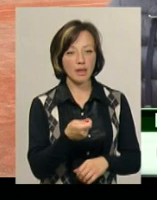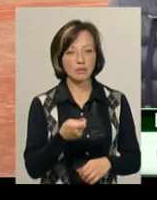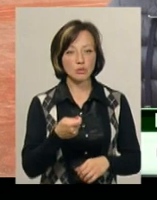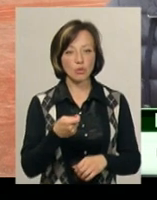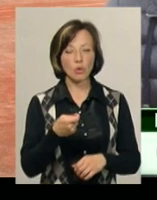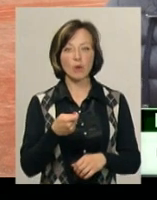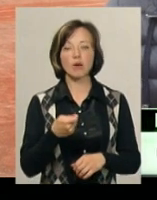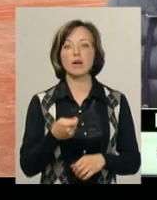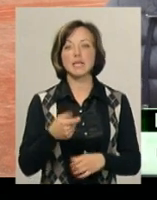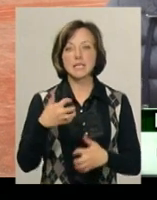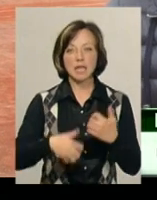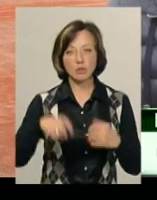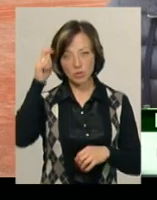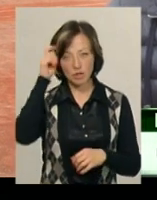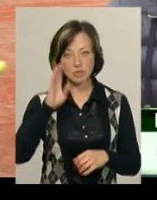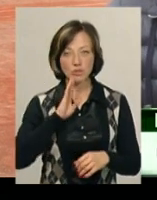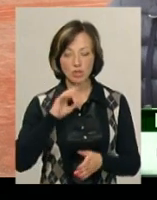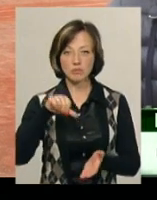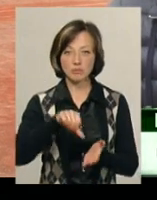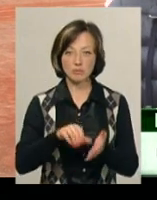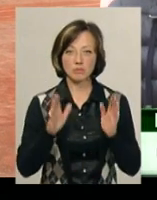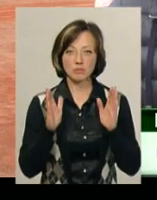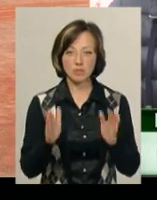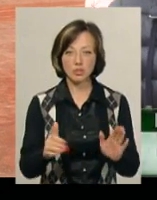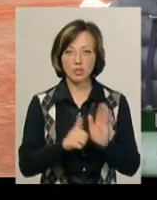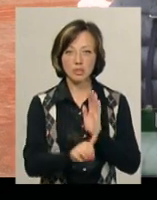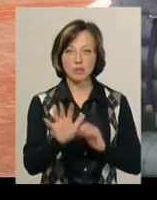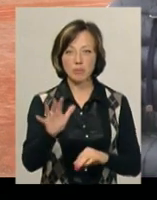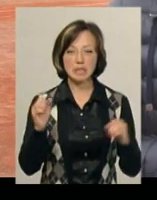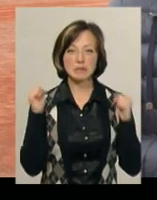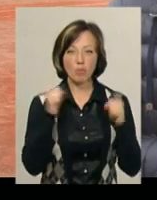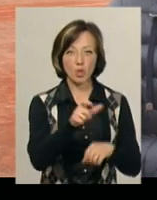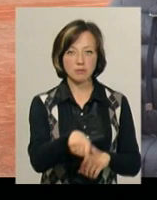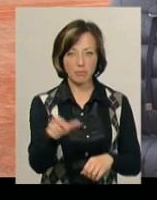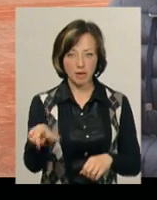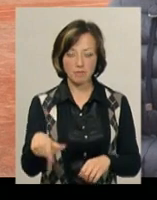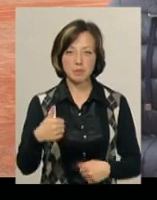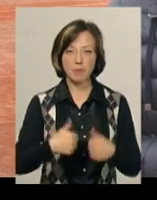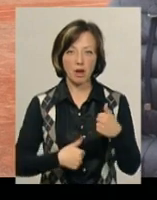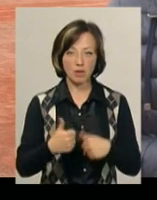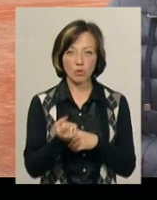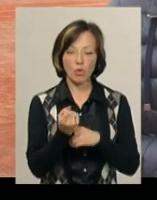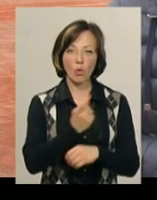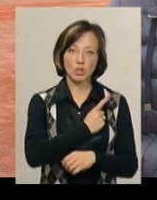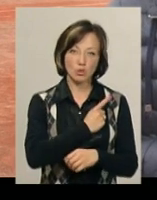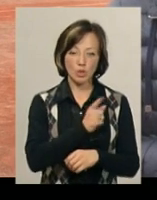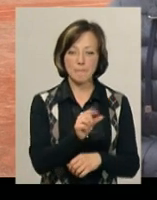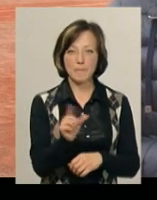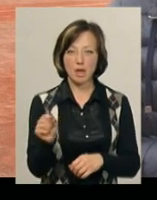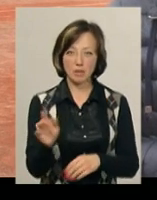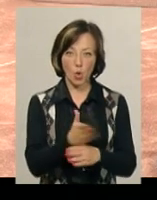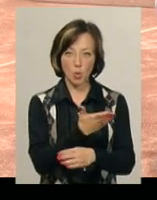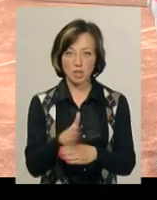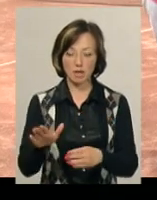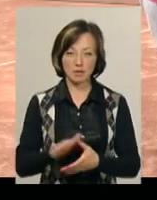«Зірки Поділля» серед юнаків та дівчат братимуть участь 65 спортсменів. Вони змагатимуться в одиночних і парних